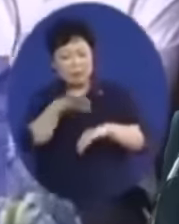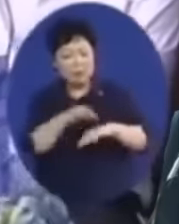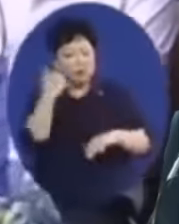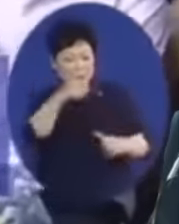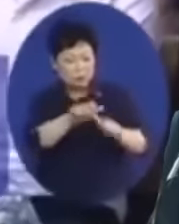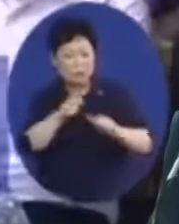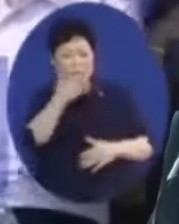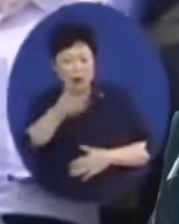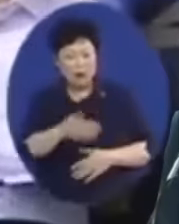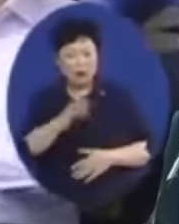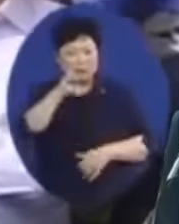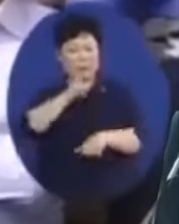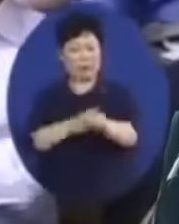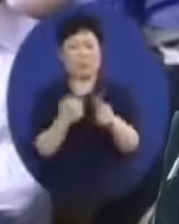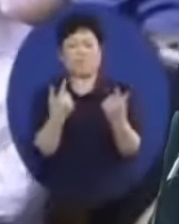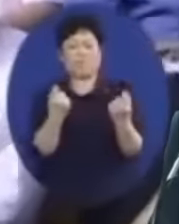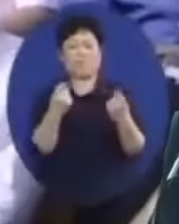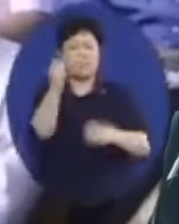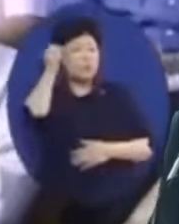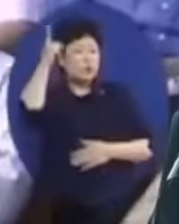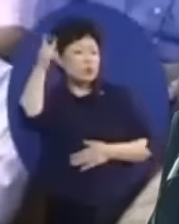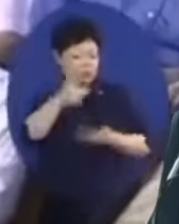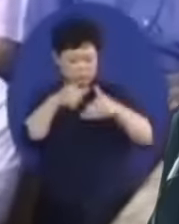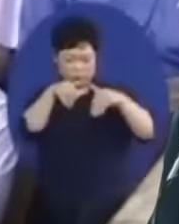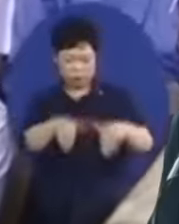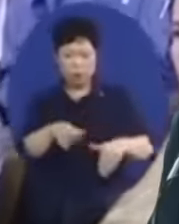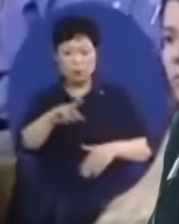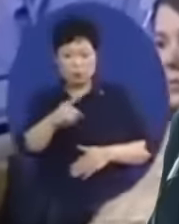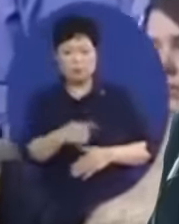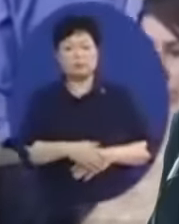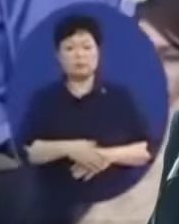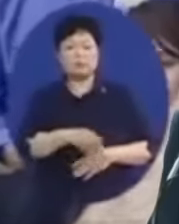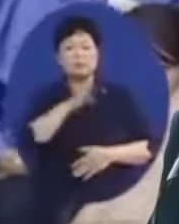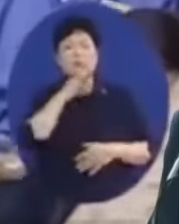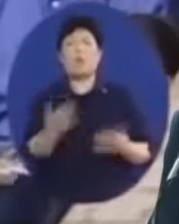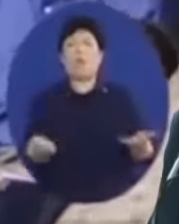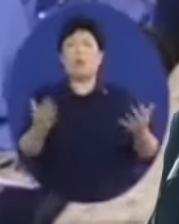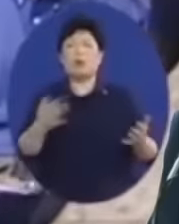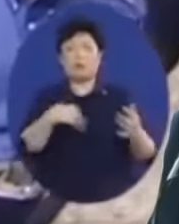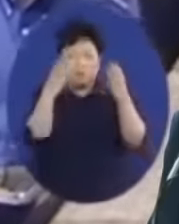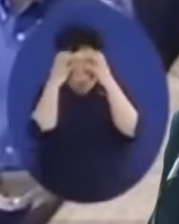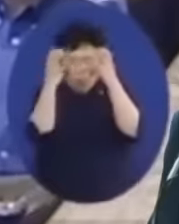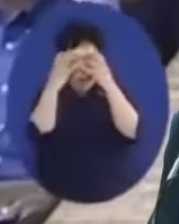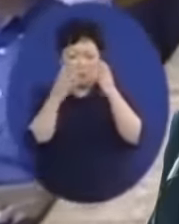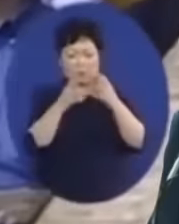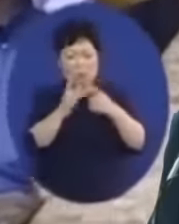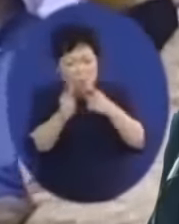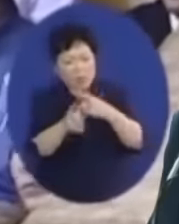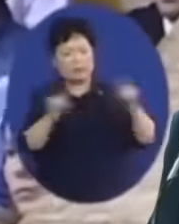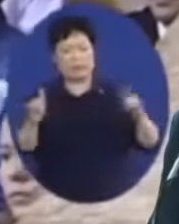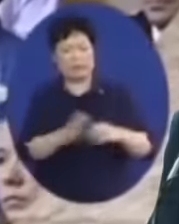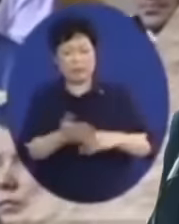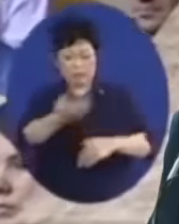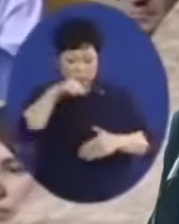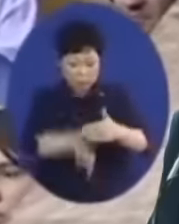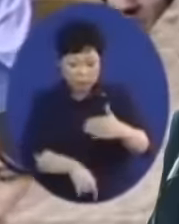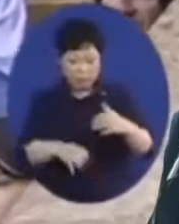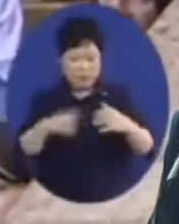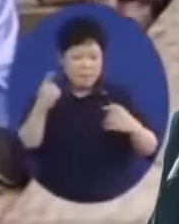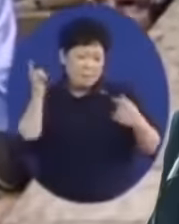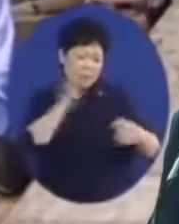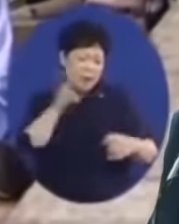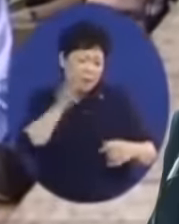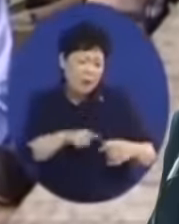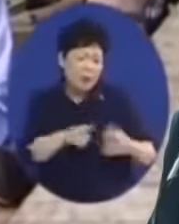건져내랴. 사도 바울같이 위대한 주의 종도 오라 나는 공고한 사람이로다. 내 속에서 전쟁이